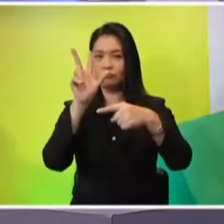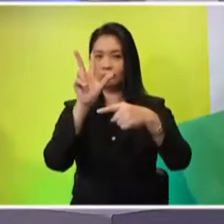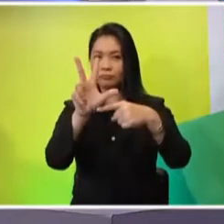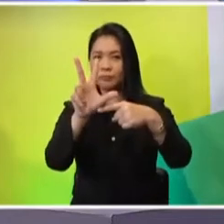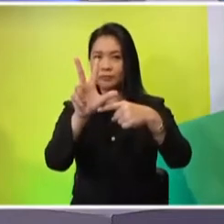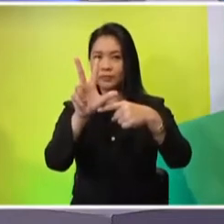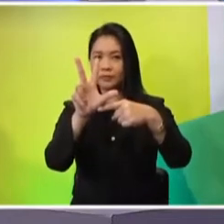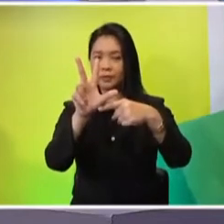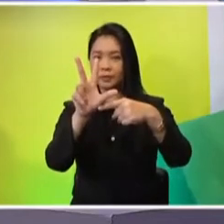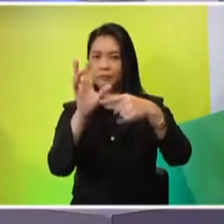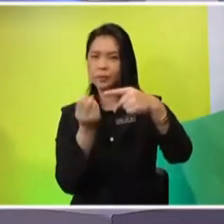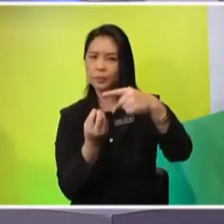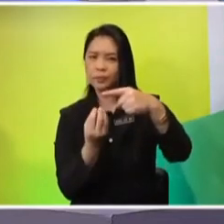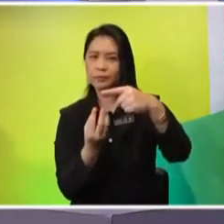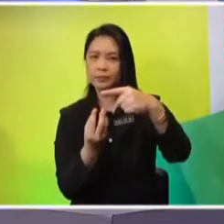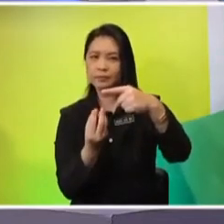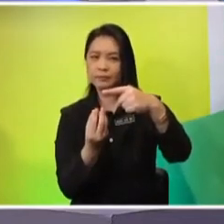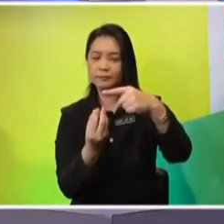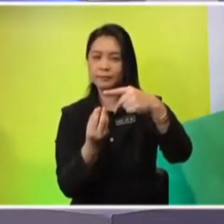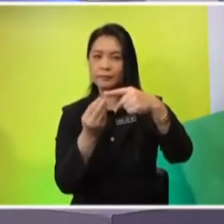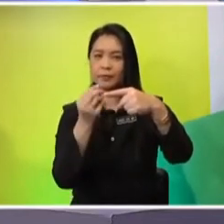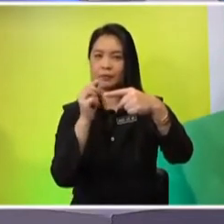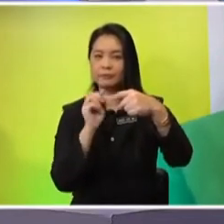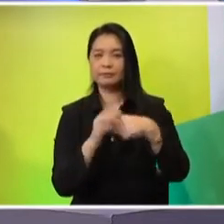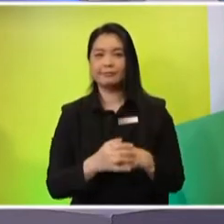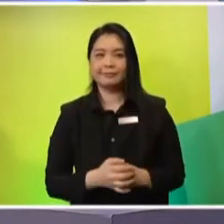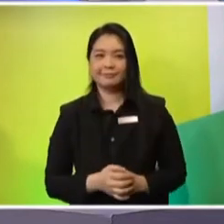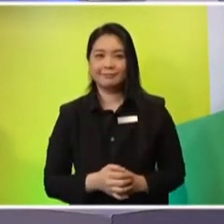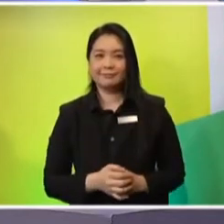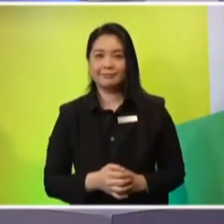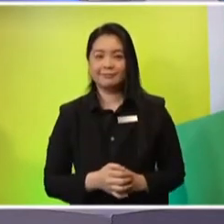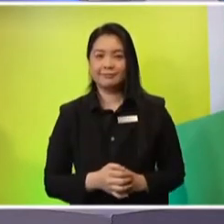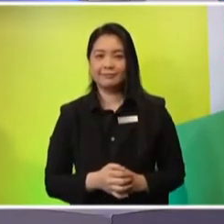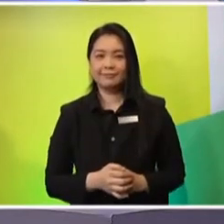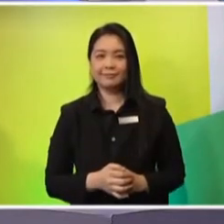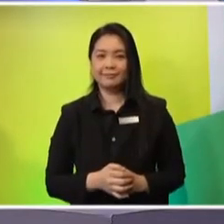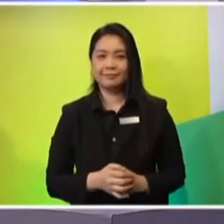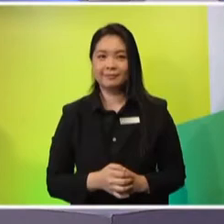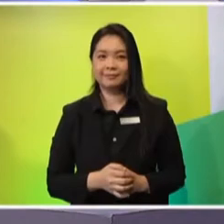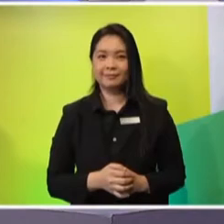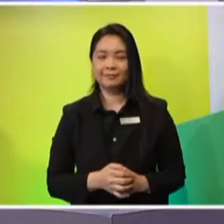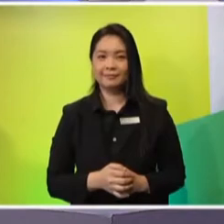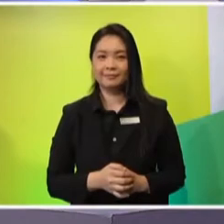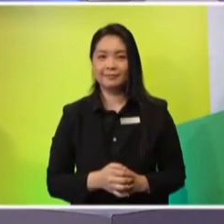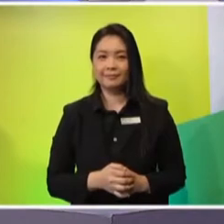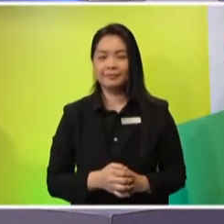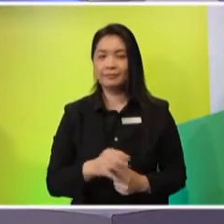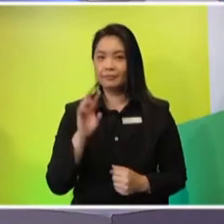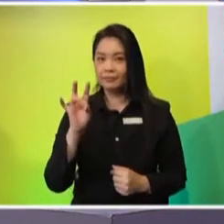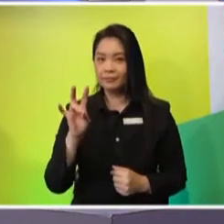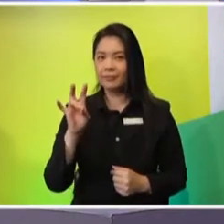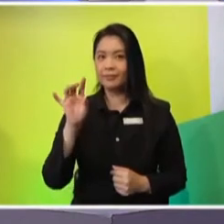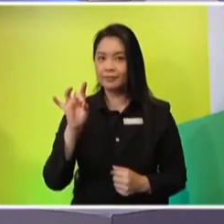daripada, alamak, daripada berapa ni? Satu, dua, tiga, empat, lima,